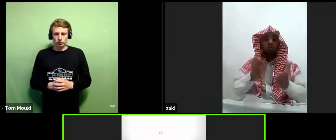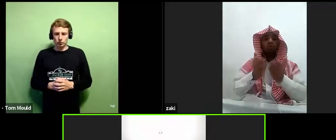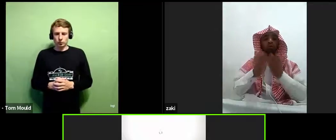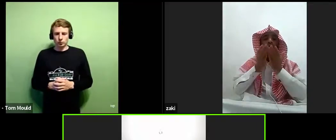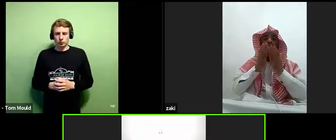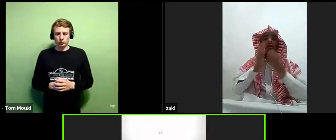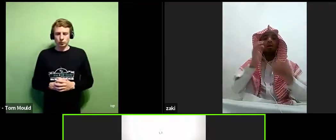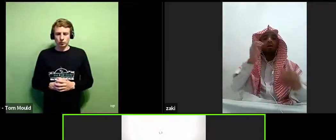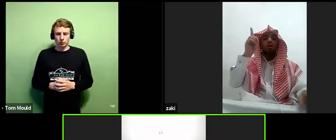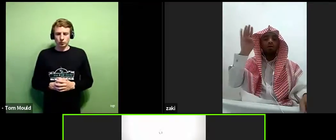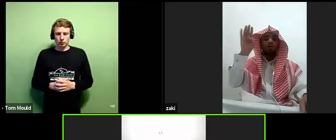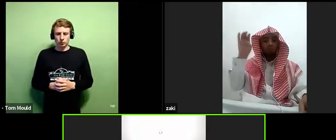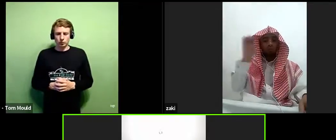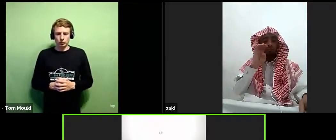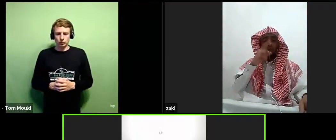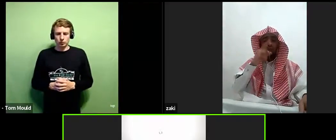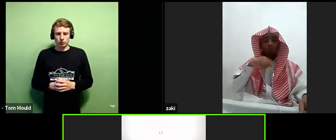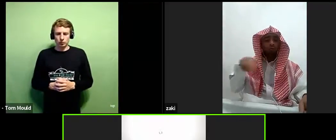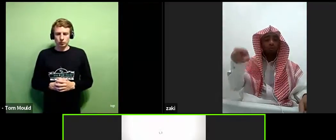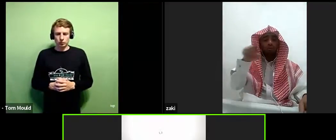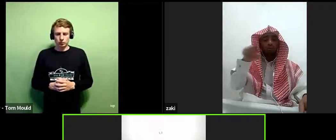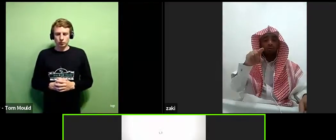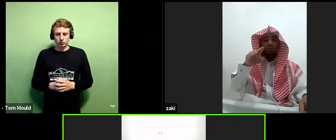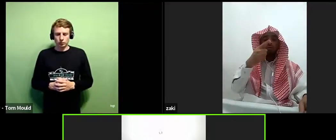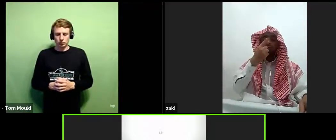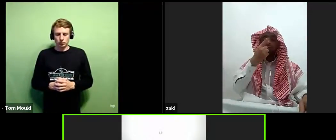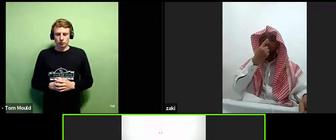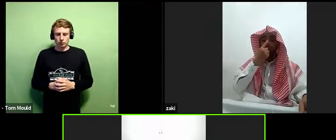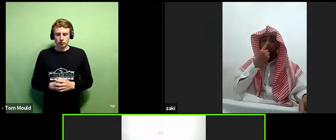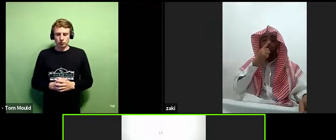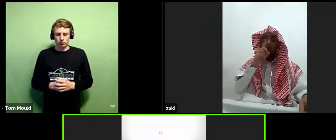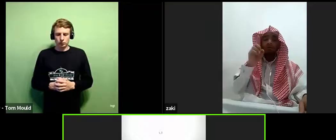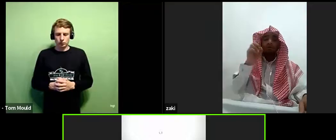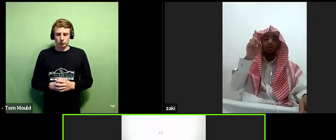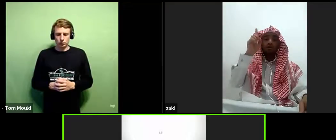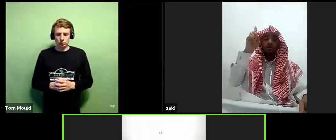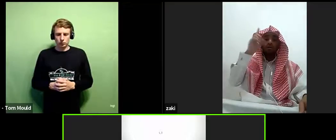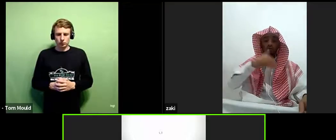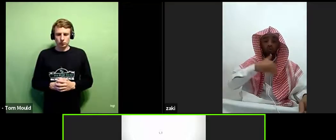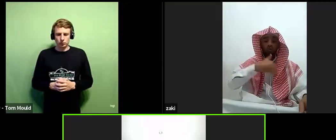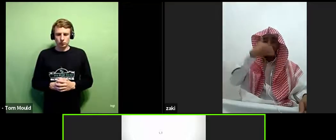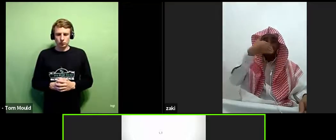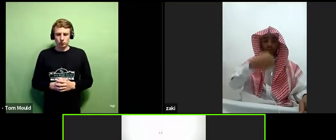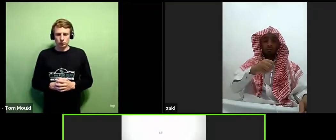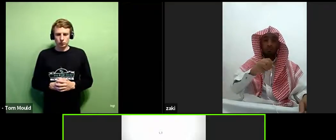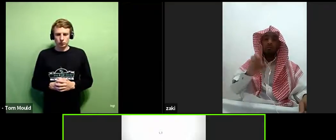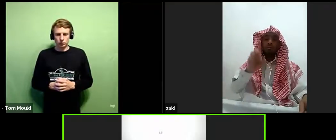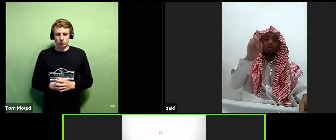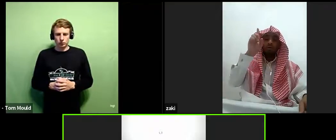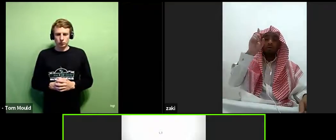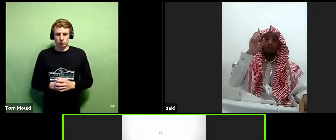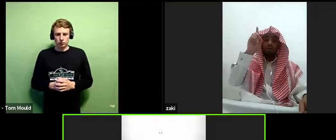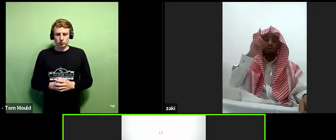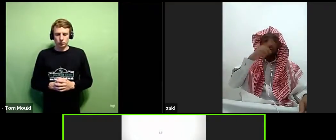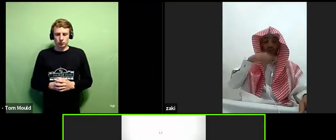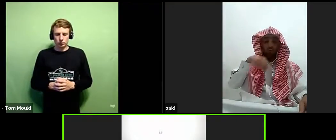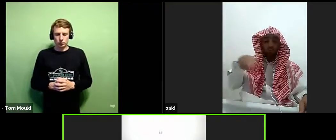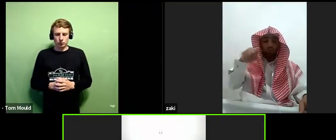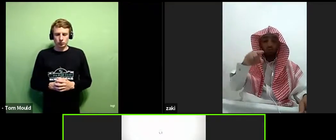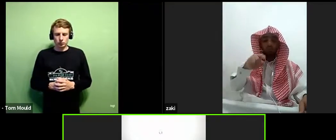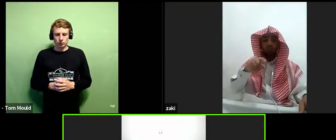دَعَانِ فَلْيَسْتَجِيبُوا لِي وَلْيُؤْمِنُوا بِي